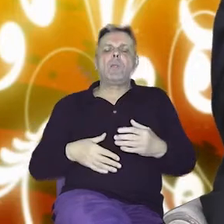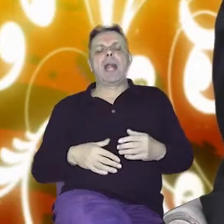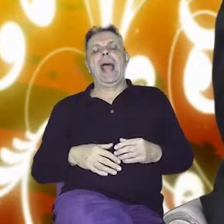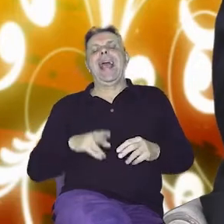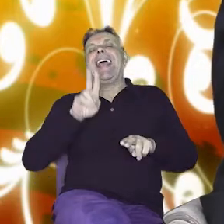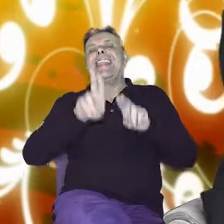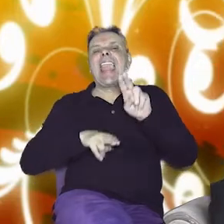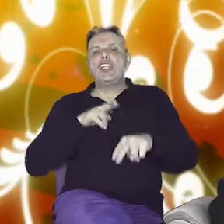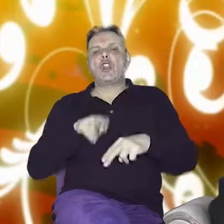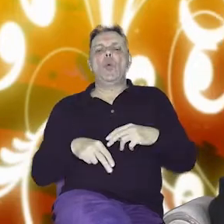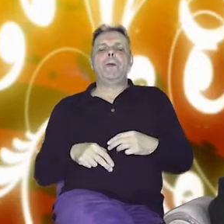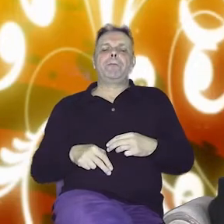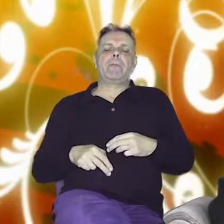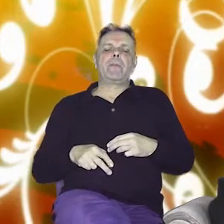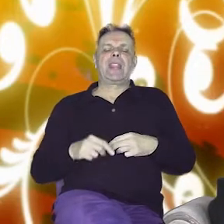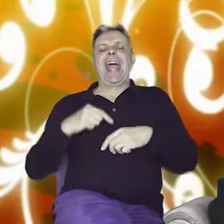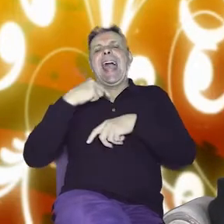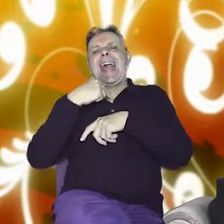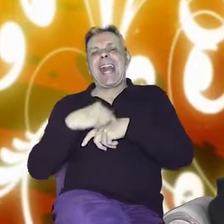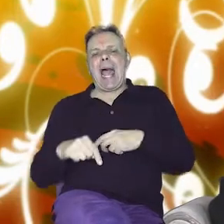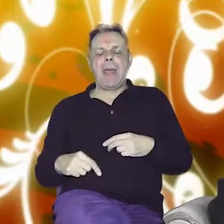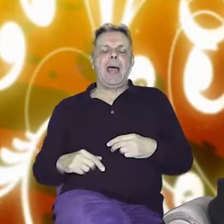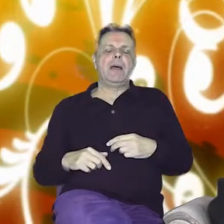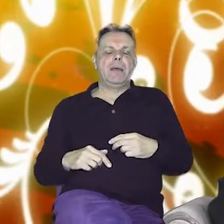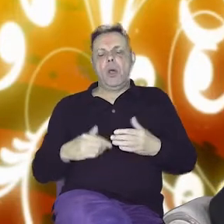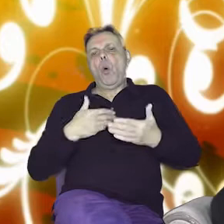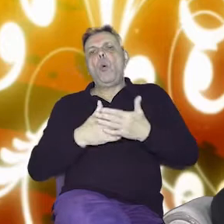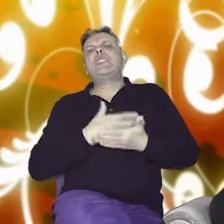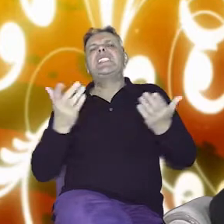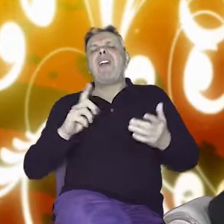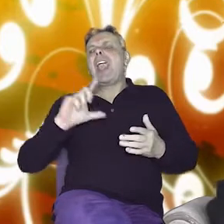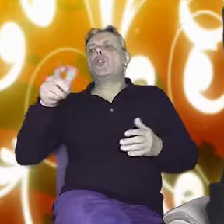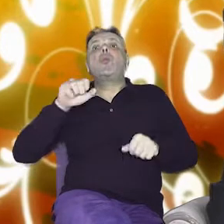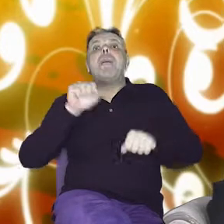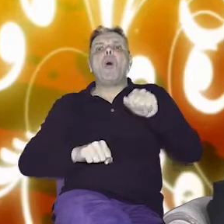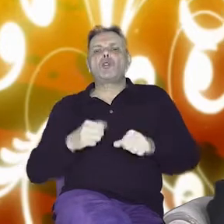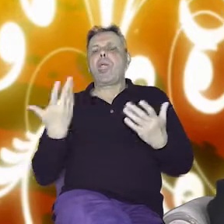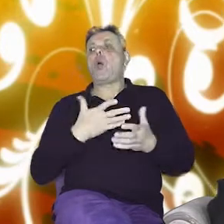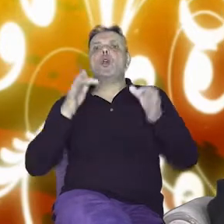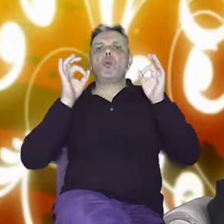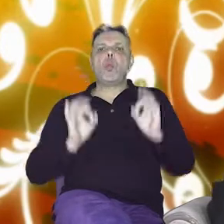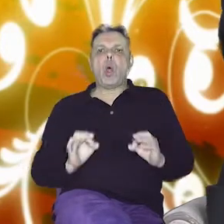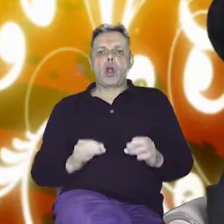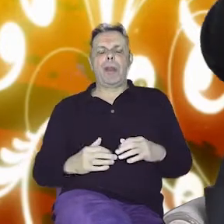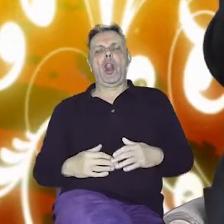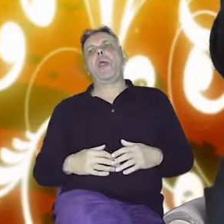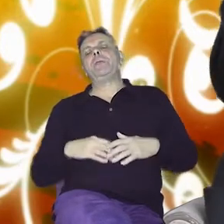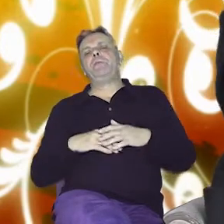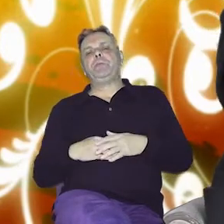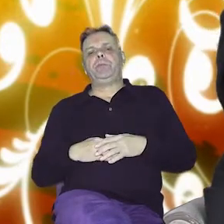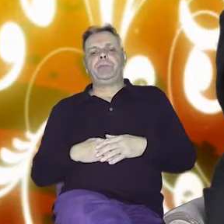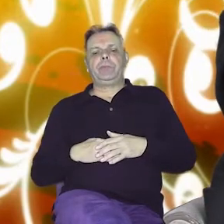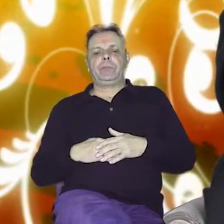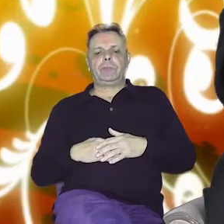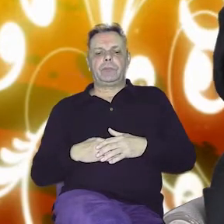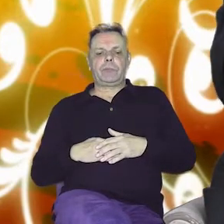se uključuju kao suport, kao potpora liječenju te rane u sve one